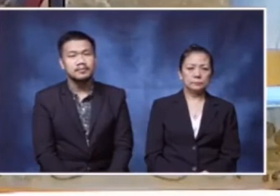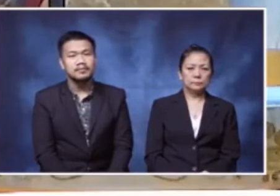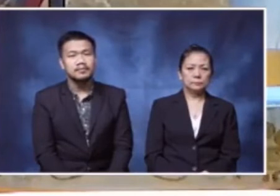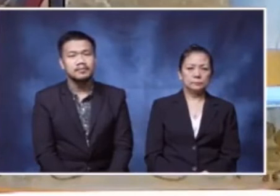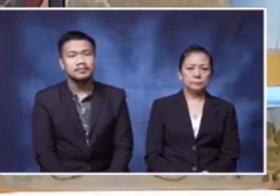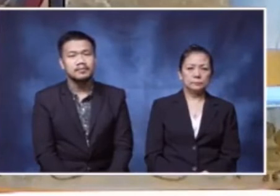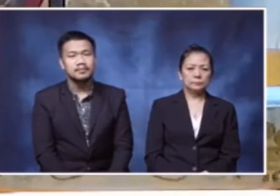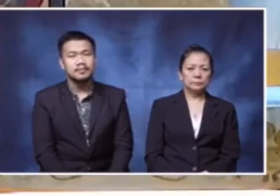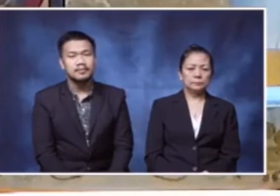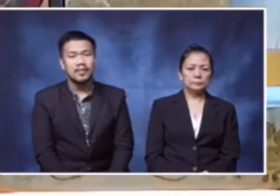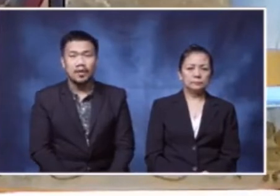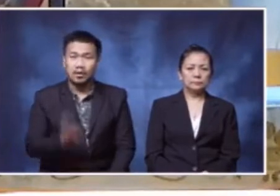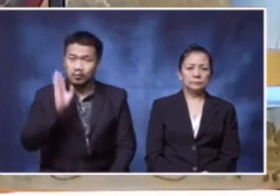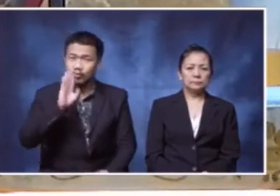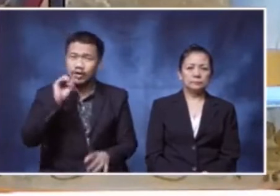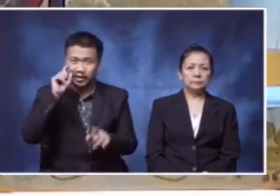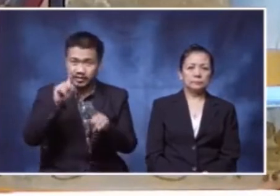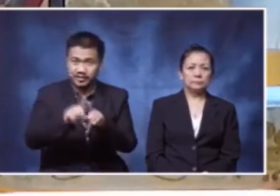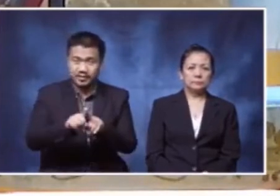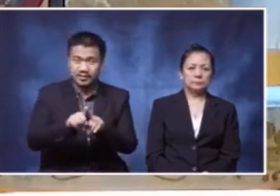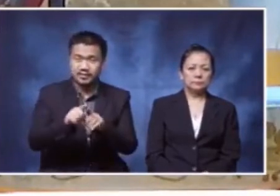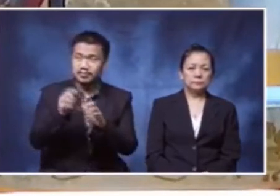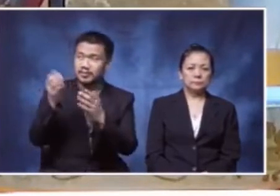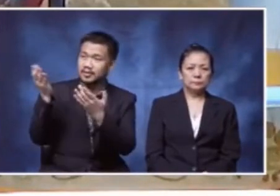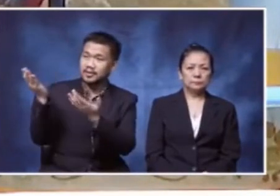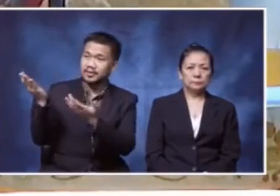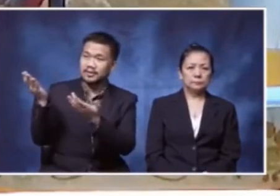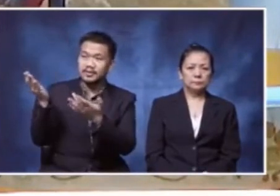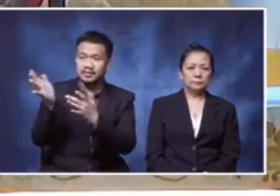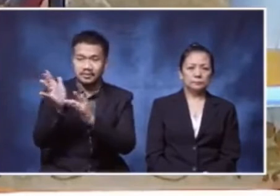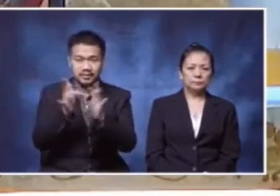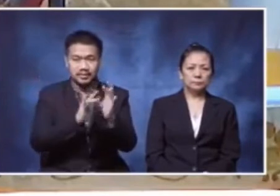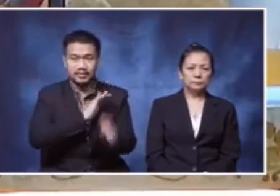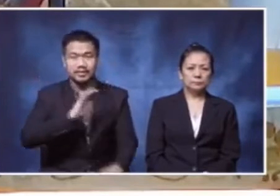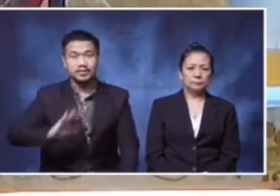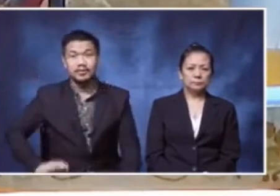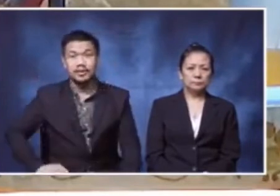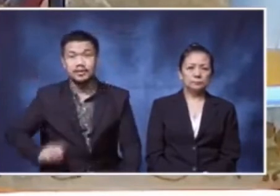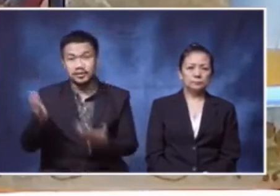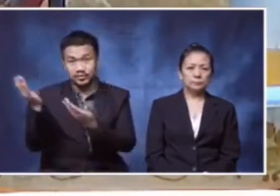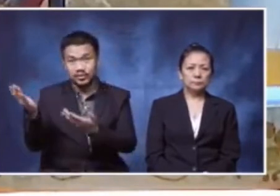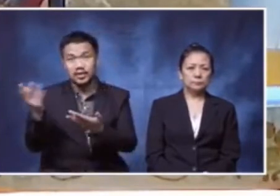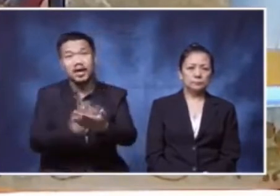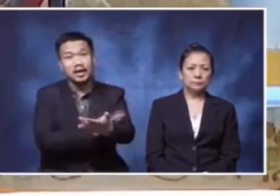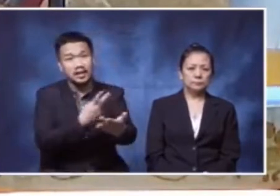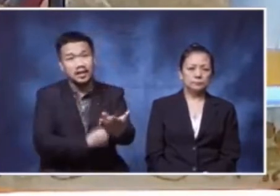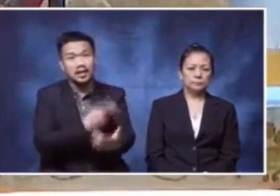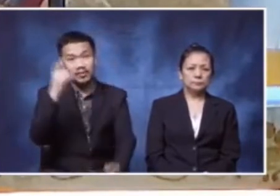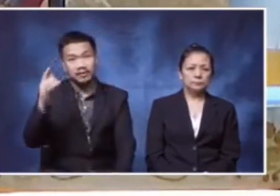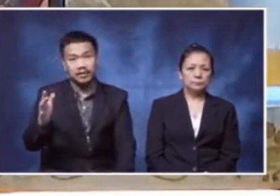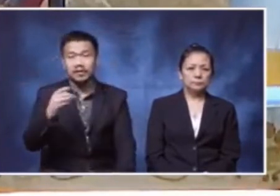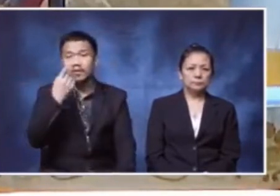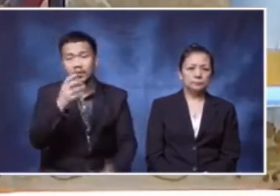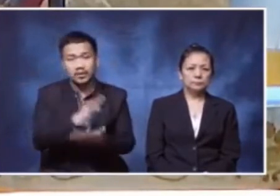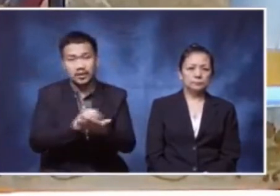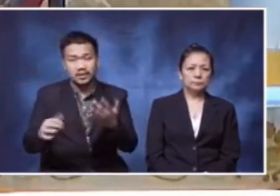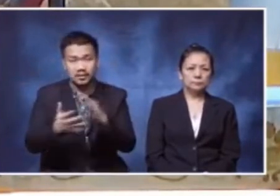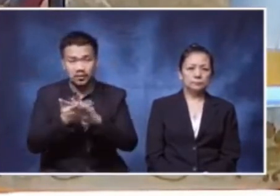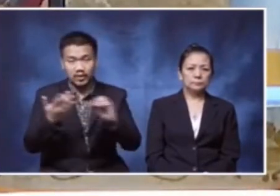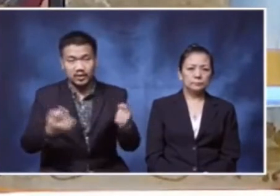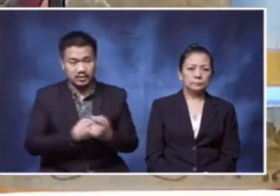Mga kapatid, narito po si Jesucristo, ang Kordero ng Diyos, na nag-aalis ng kasalanan na